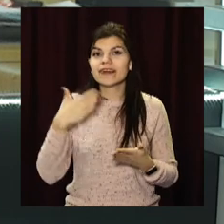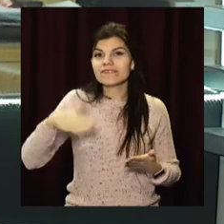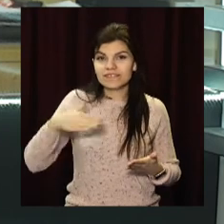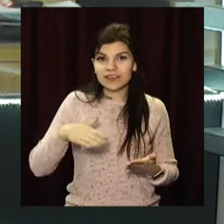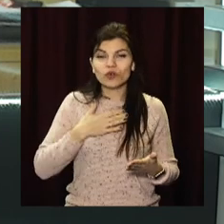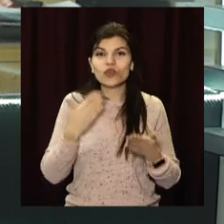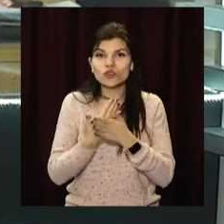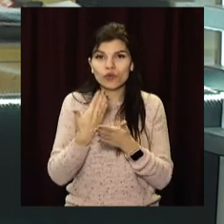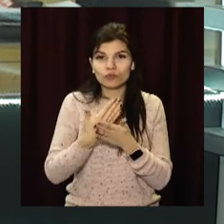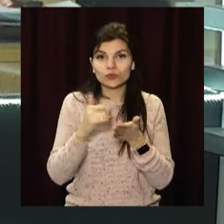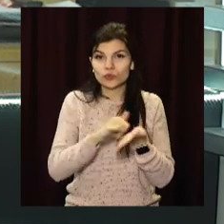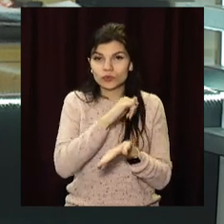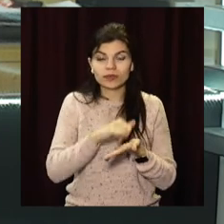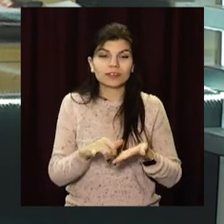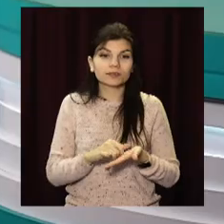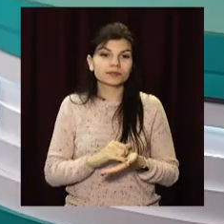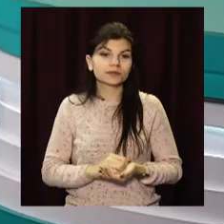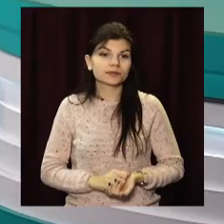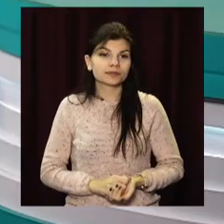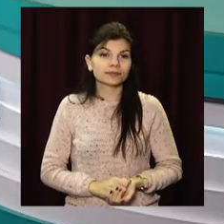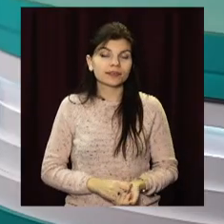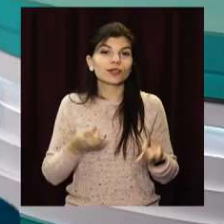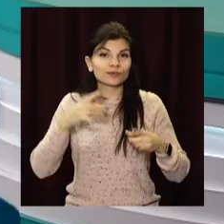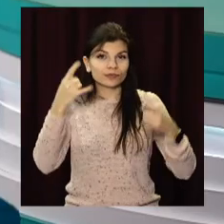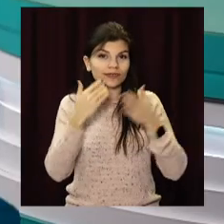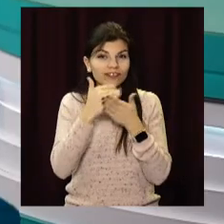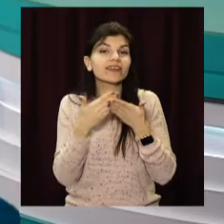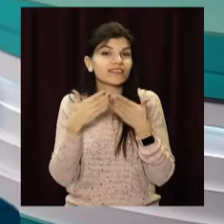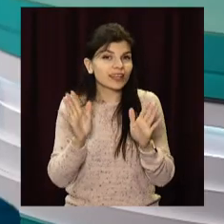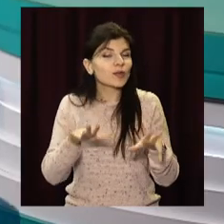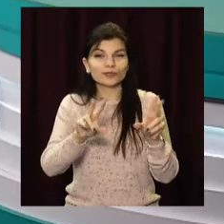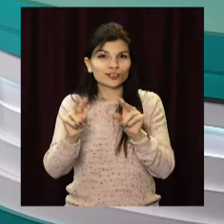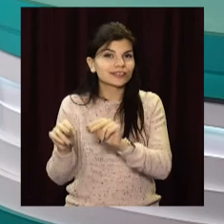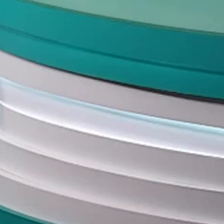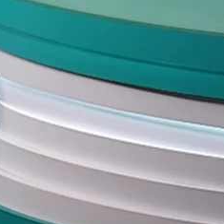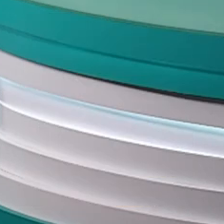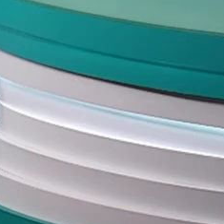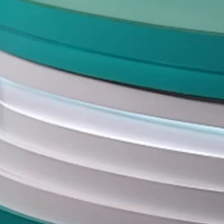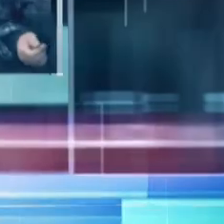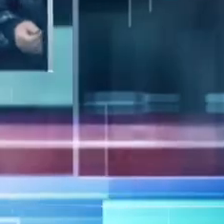соціальних мережах і на нашому YouTube-каналі. Залишайтеся з відкритими, хай щастить!